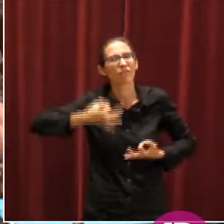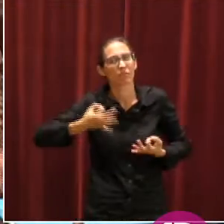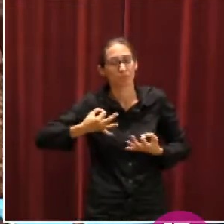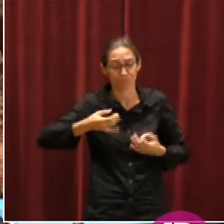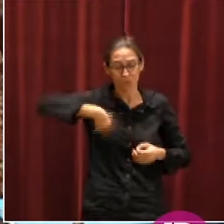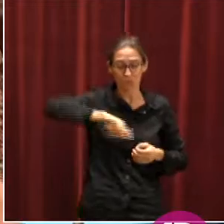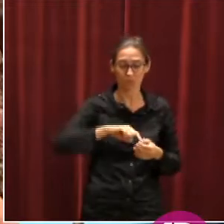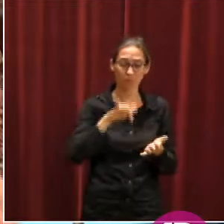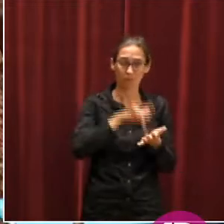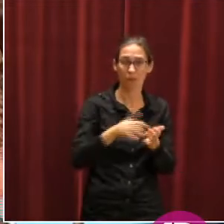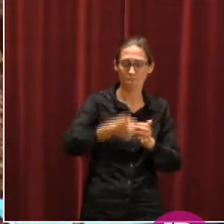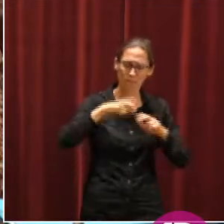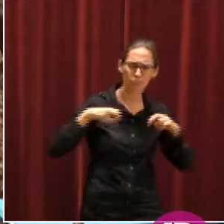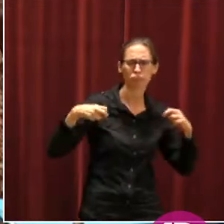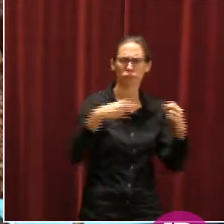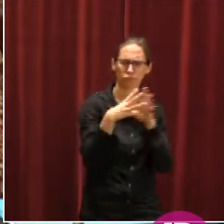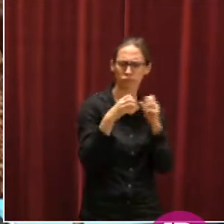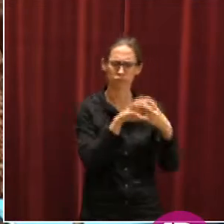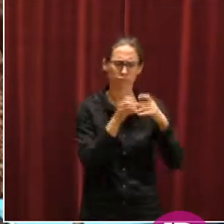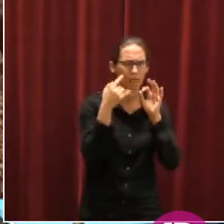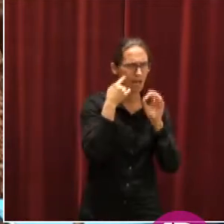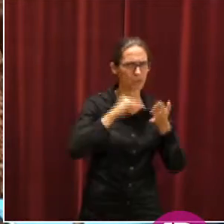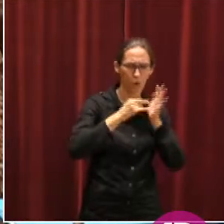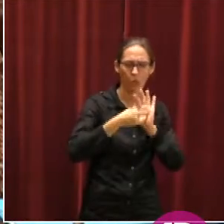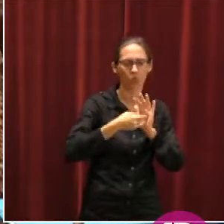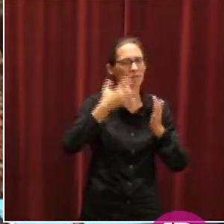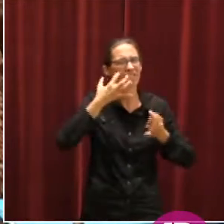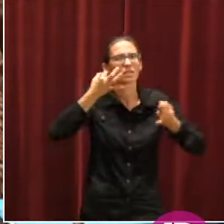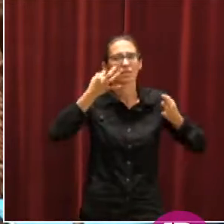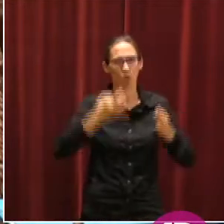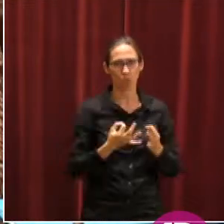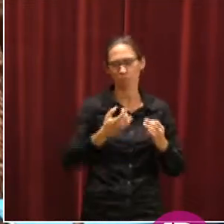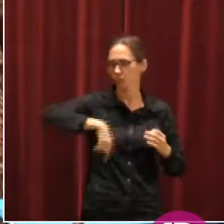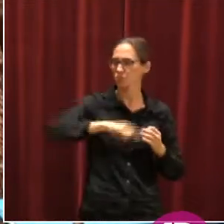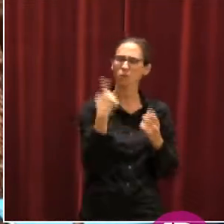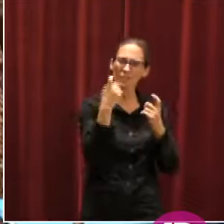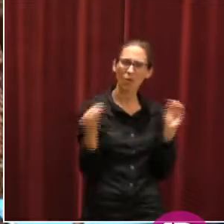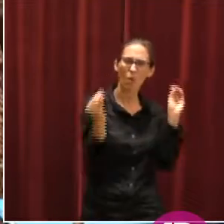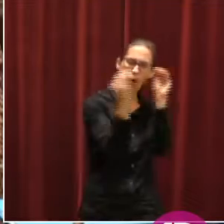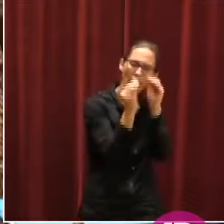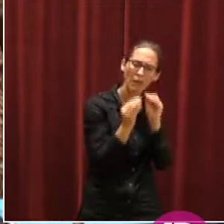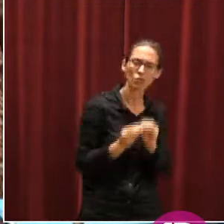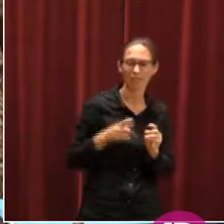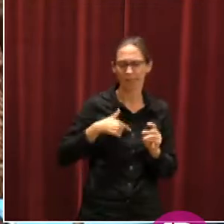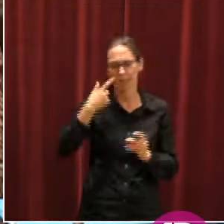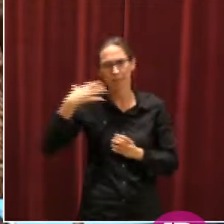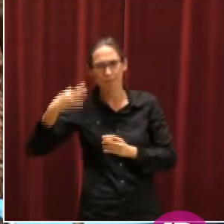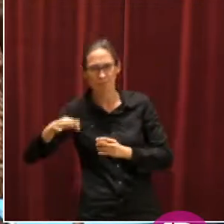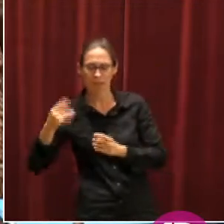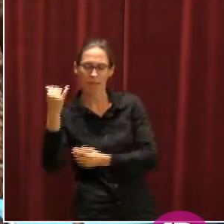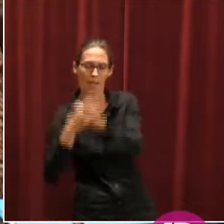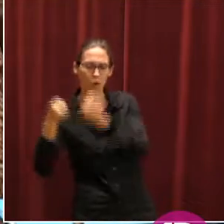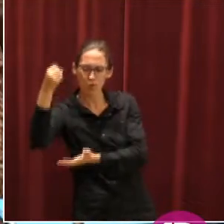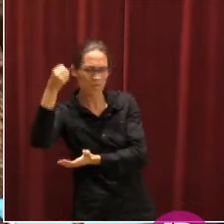amb tots per fer possible cercar les millors solucions, això li garantesc des de l'acord i des de la possibilitat econòmica que és tota per solventar